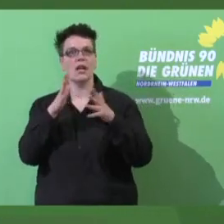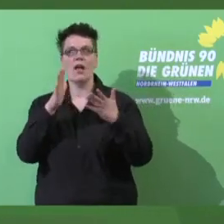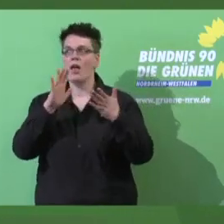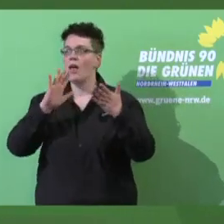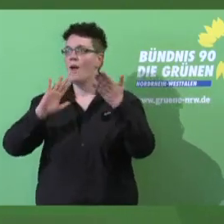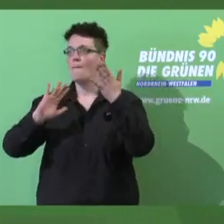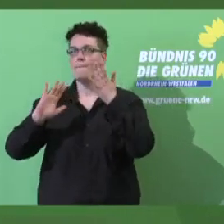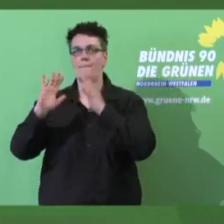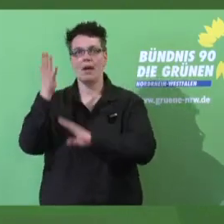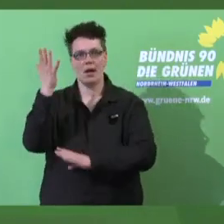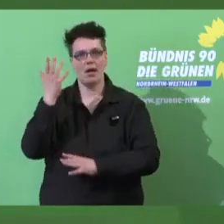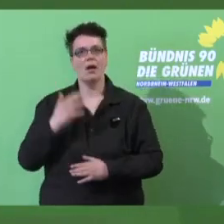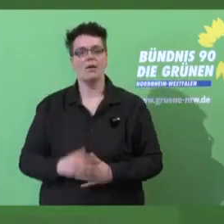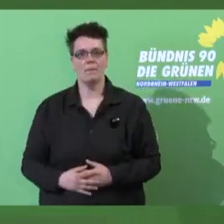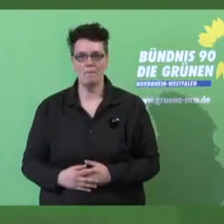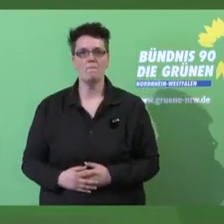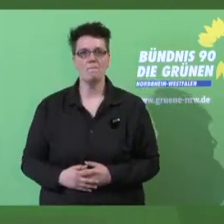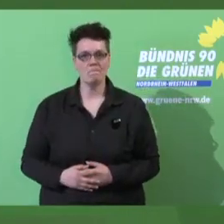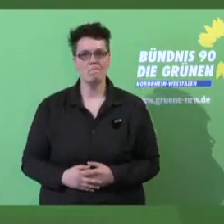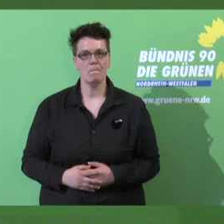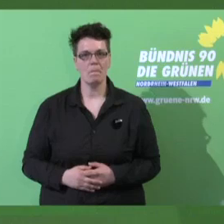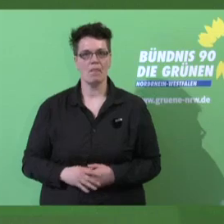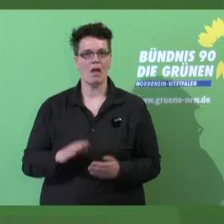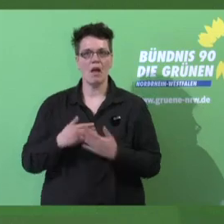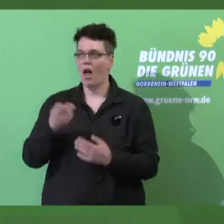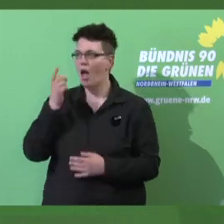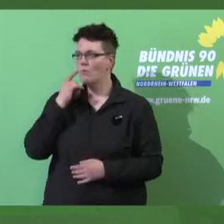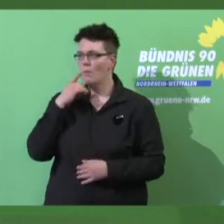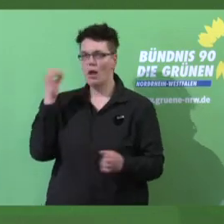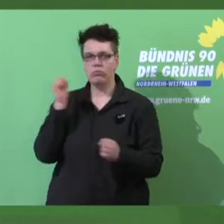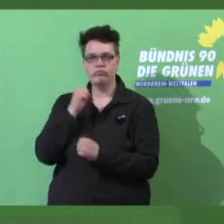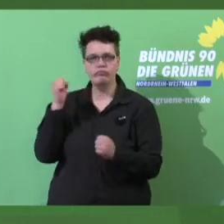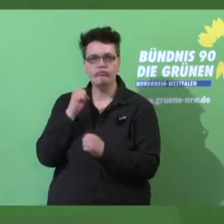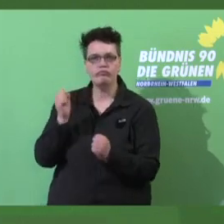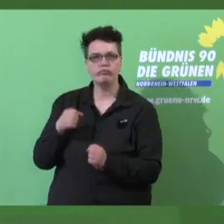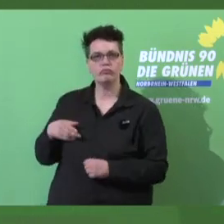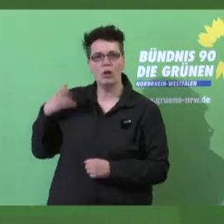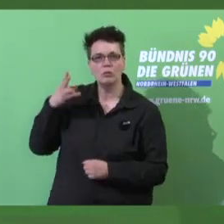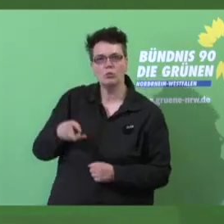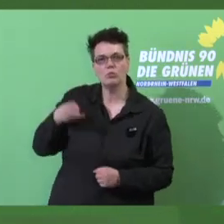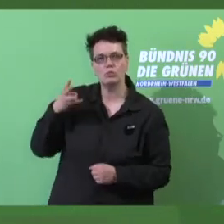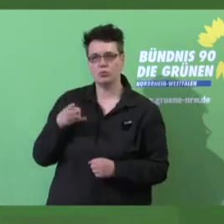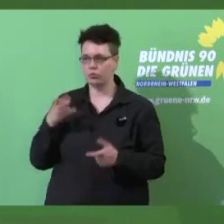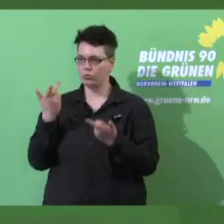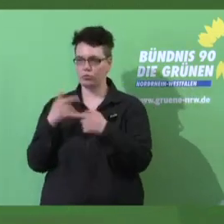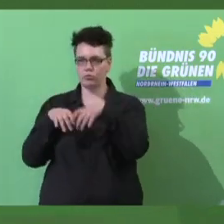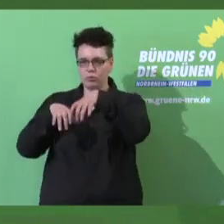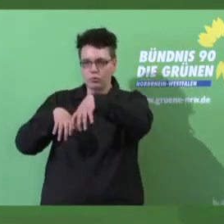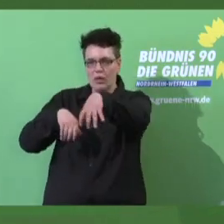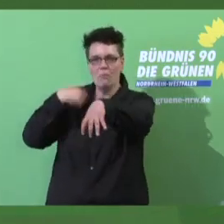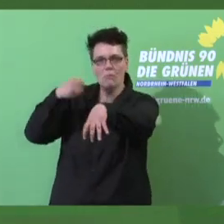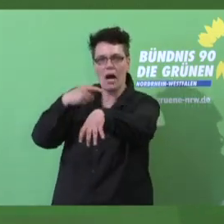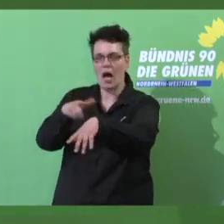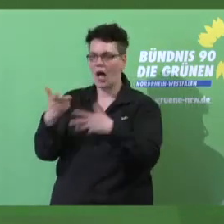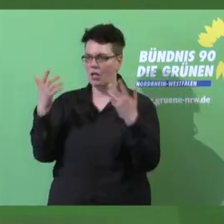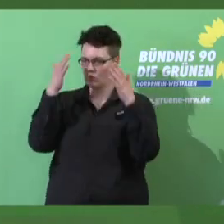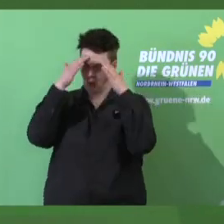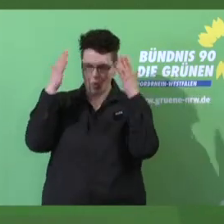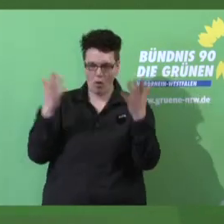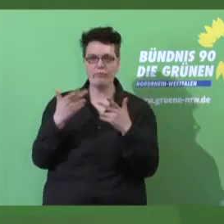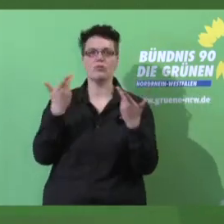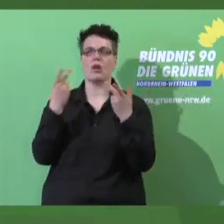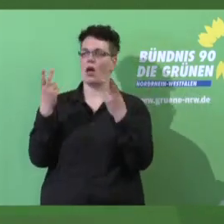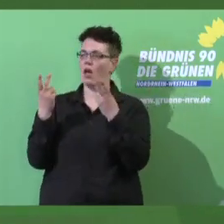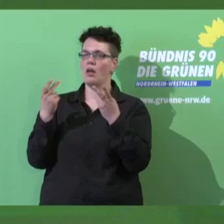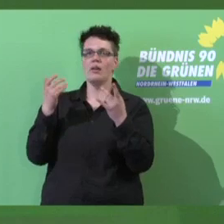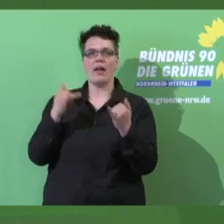was heutzutage auf unseren Schienen los ist, an den Bahnsteigen, in den Abteilen, wie viele Leute heutzutage auf Bus und Bahn